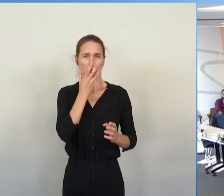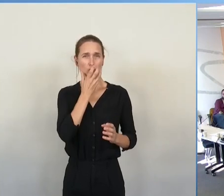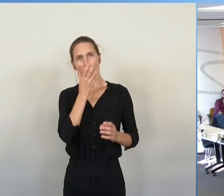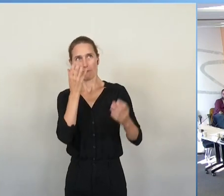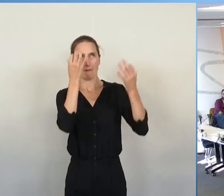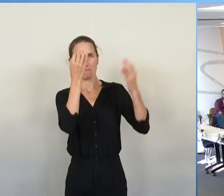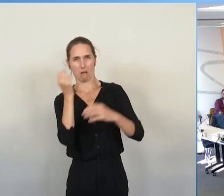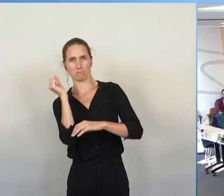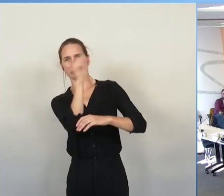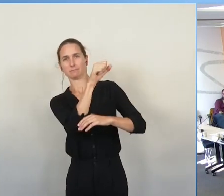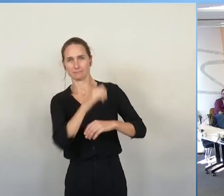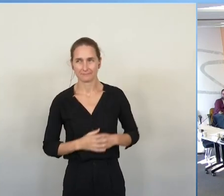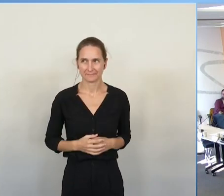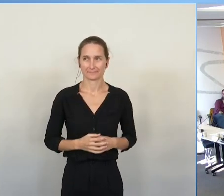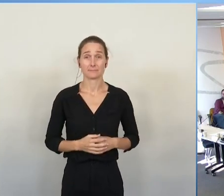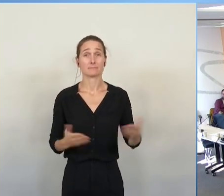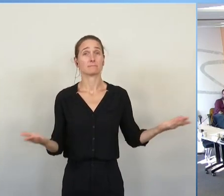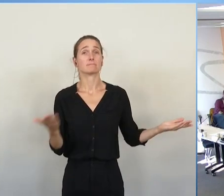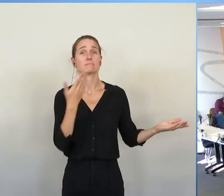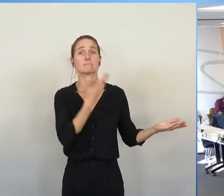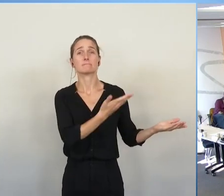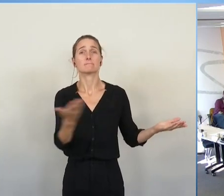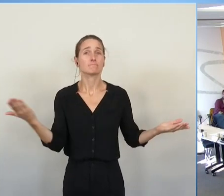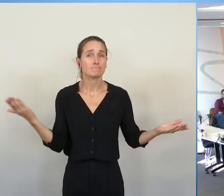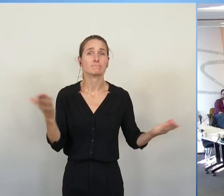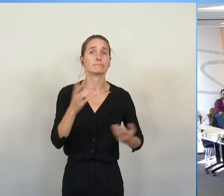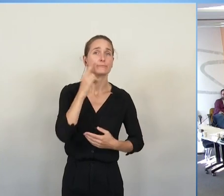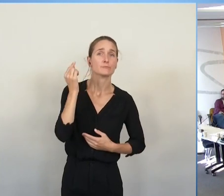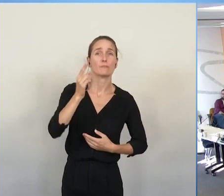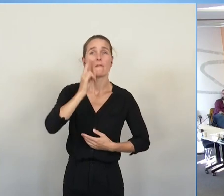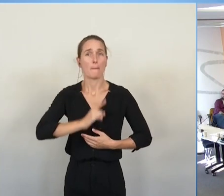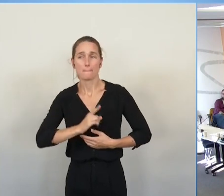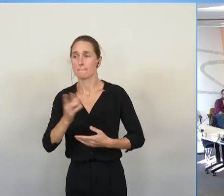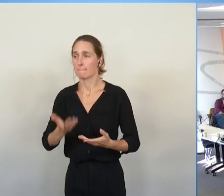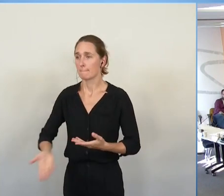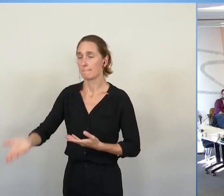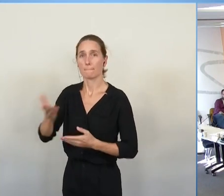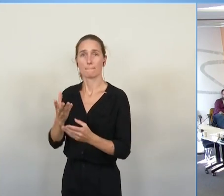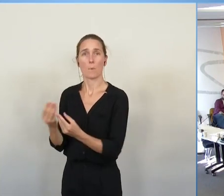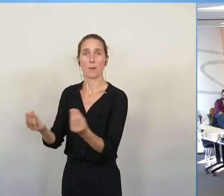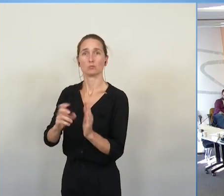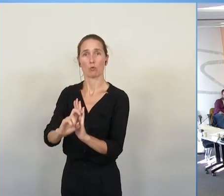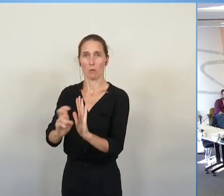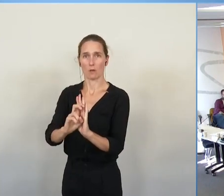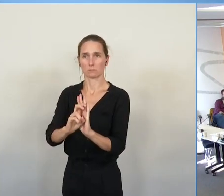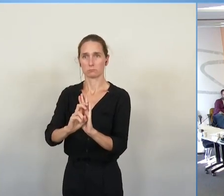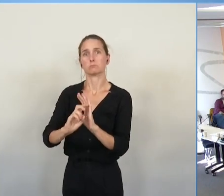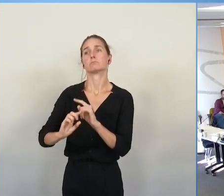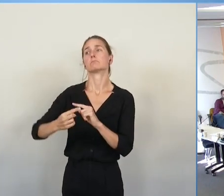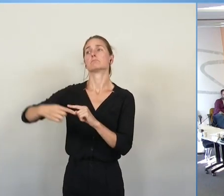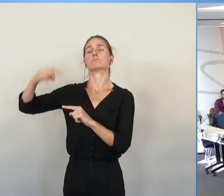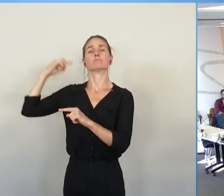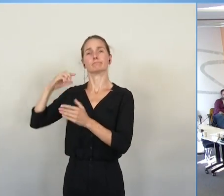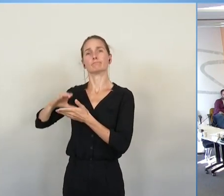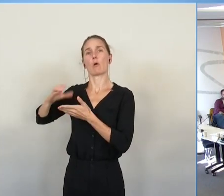Maire Mesdames et Messieurs les conseillères et conseillers grenobloises et grenoblois dans la mandature précédente la ville de Grenoble